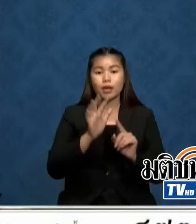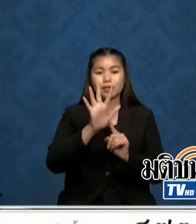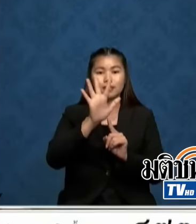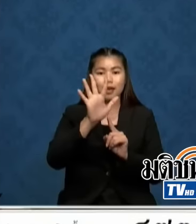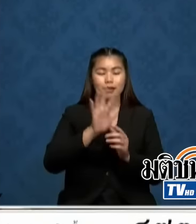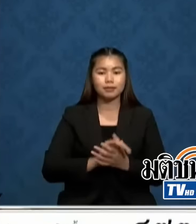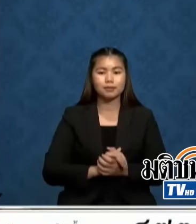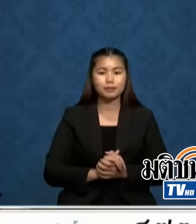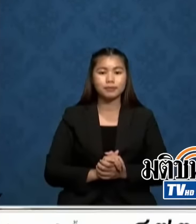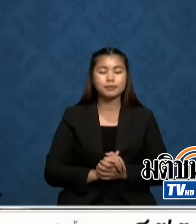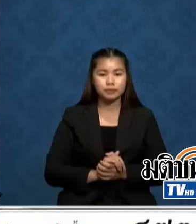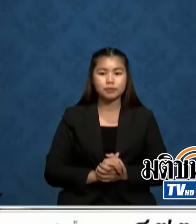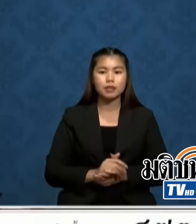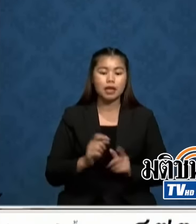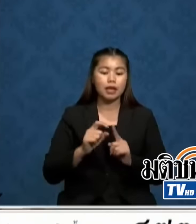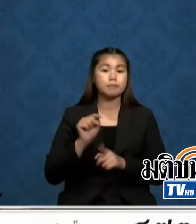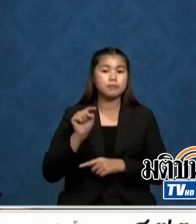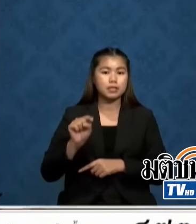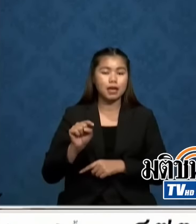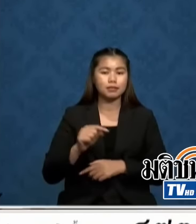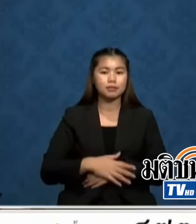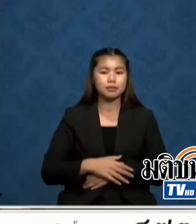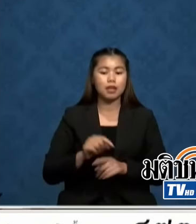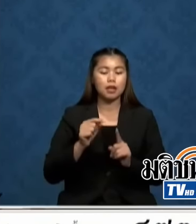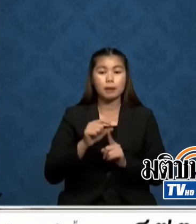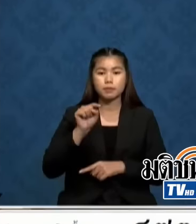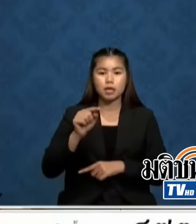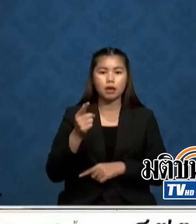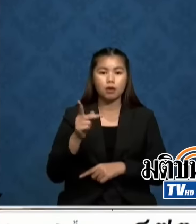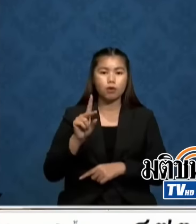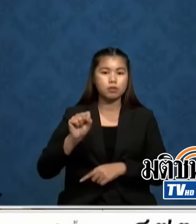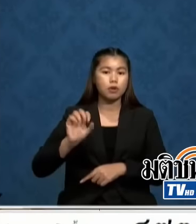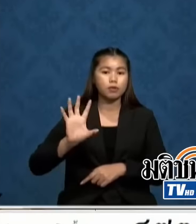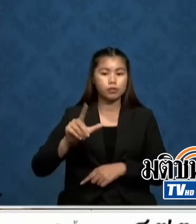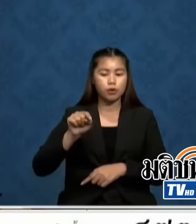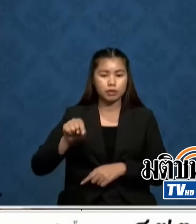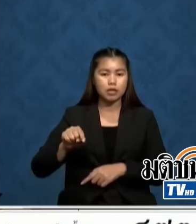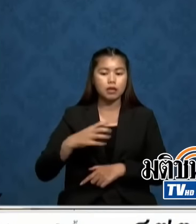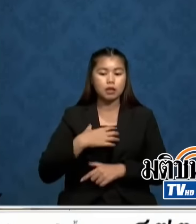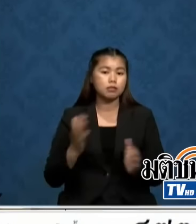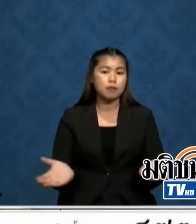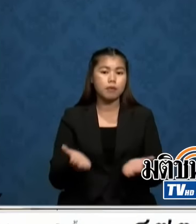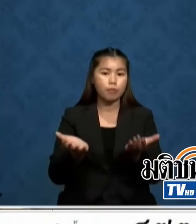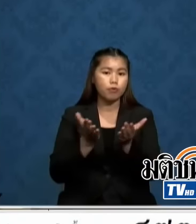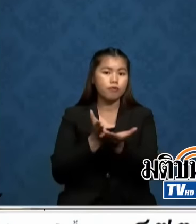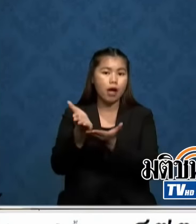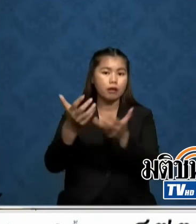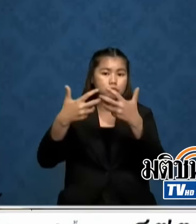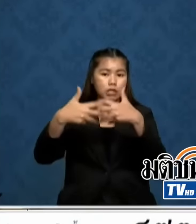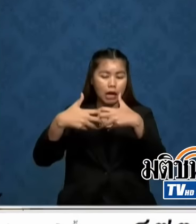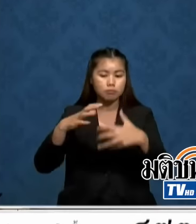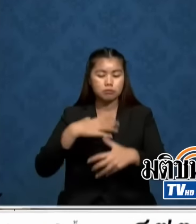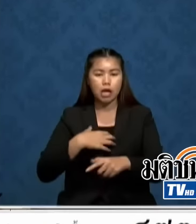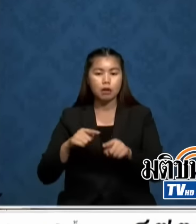ท่านประธานผลจากคำสั่งคสชที่4/2559ที่ต้องการสนุสนับสนุนแต่ภาคอุตสาหกรรมโดยพยายามผลักดัน